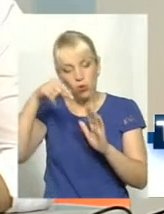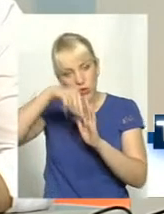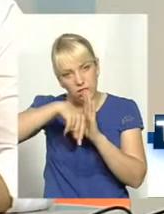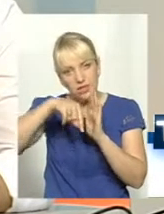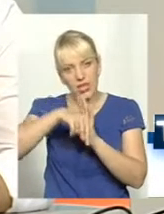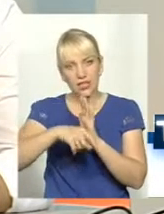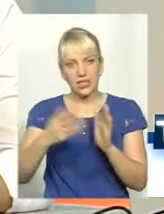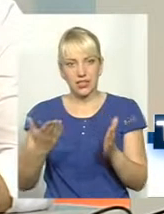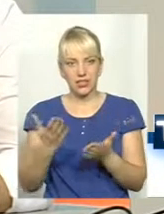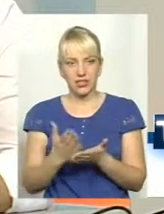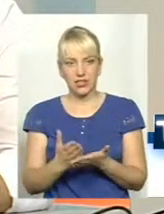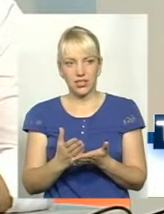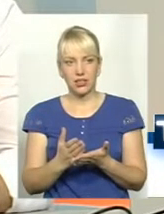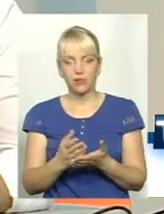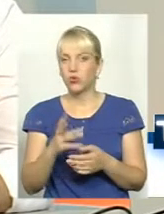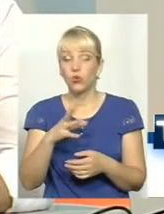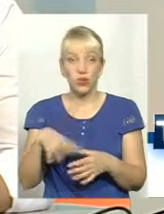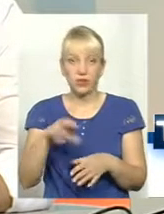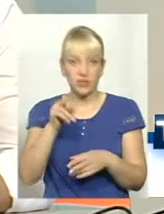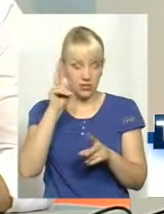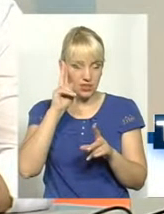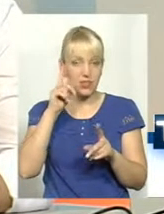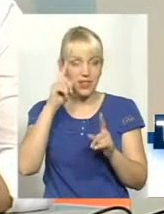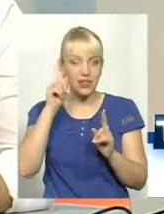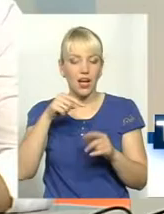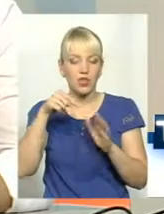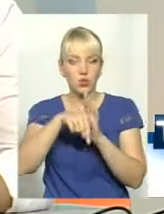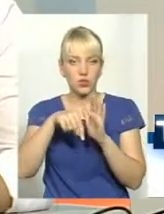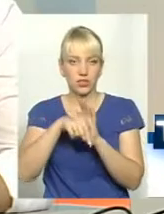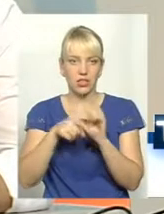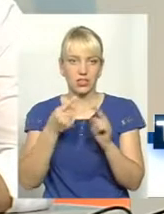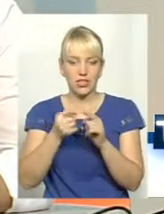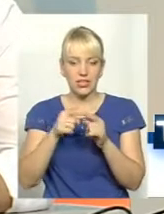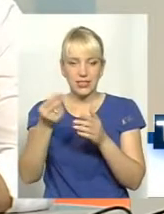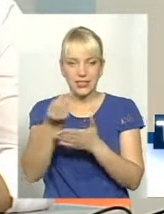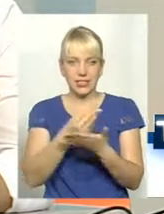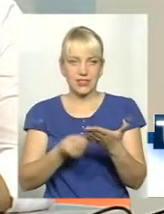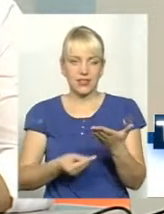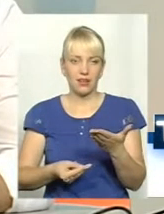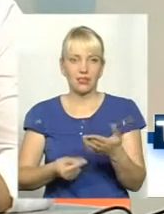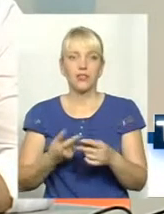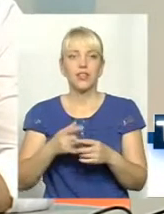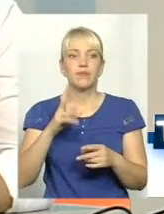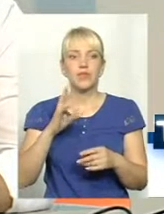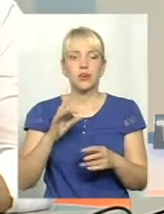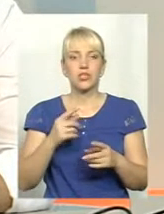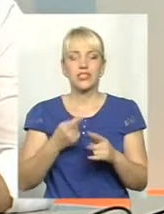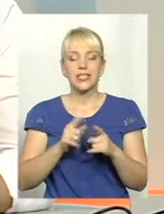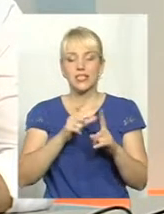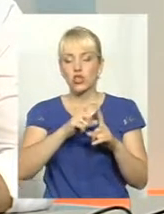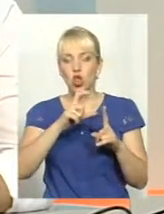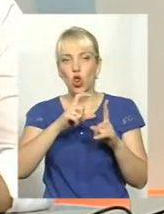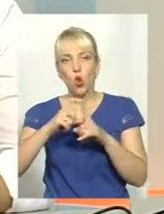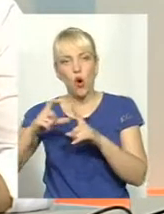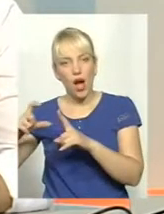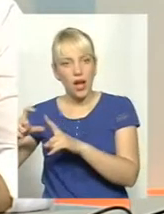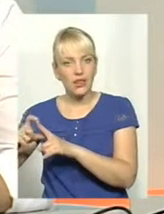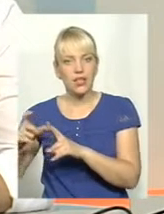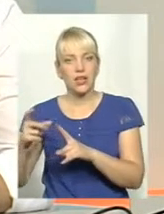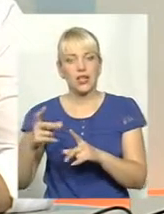сонце. Тому в даному випадку, як поєднати? Ну, є графічні зображення, те, що я говорила на самому початку,